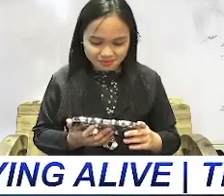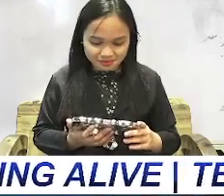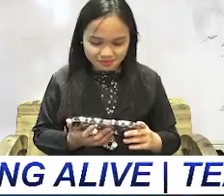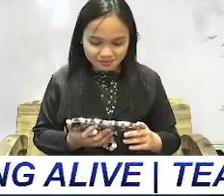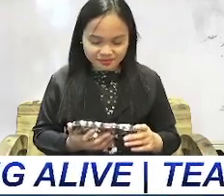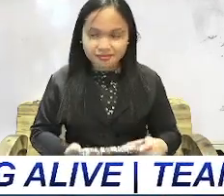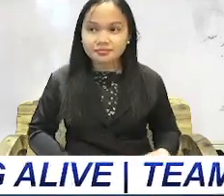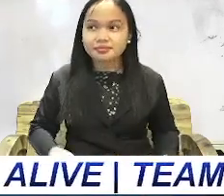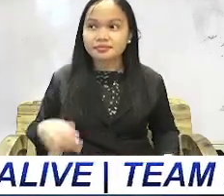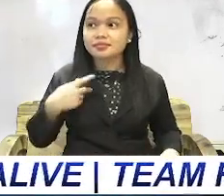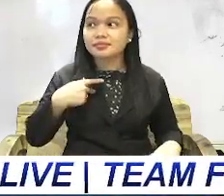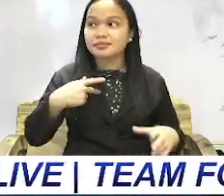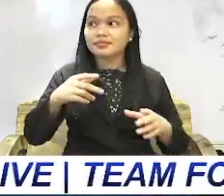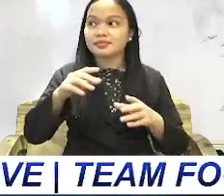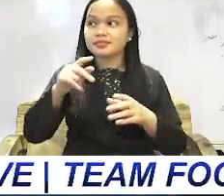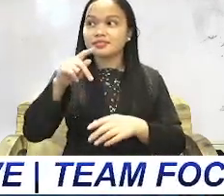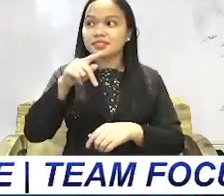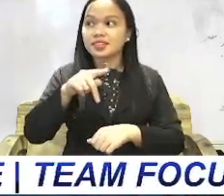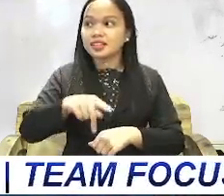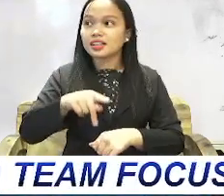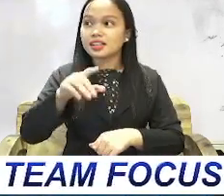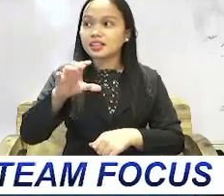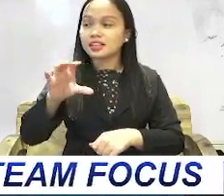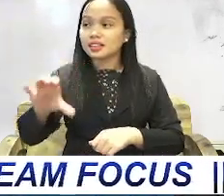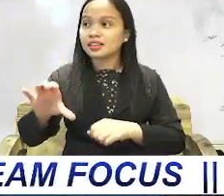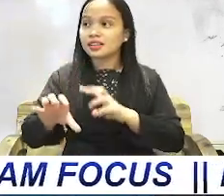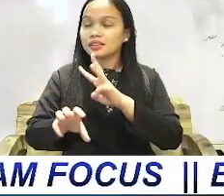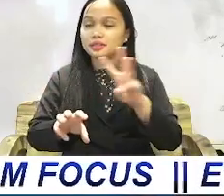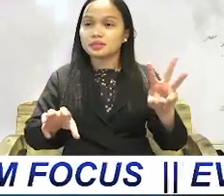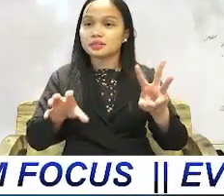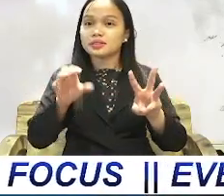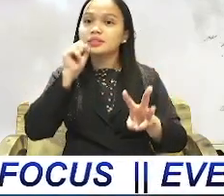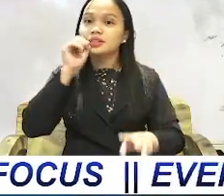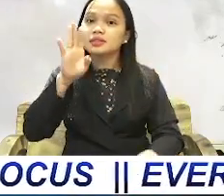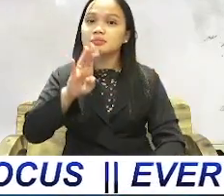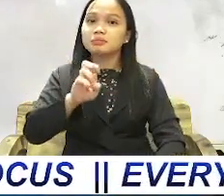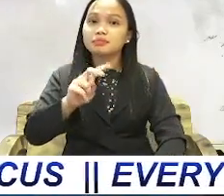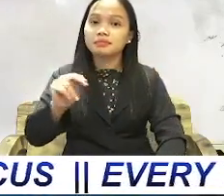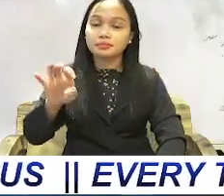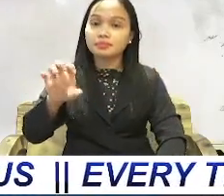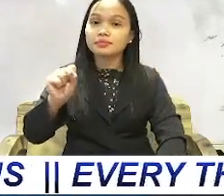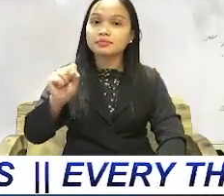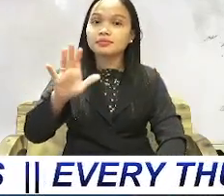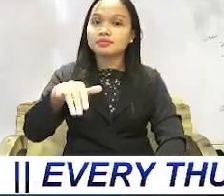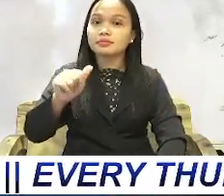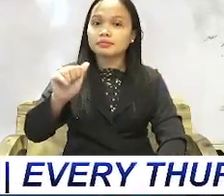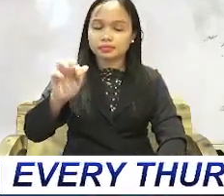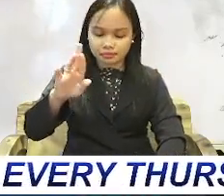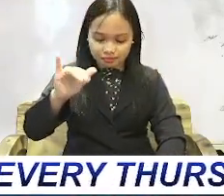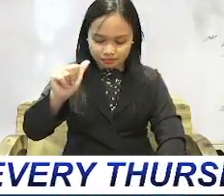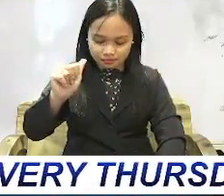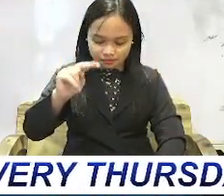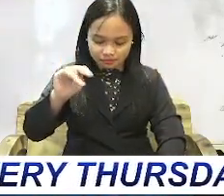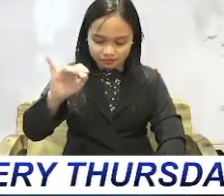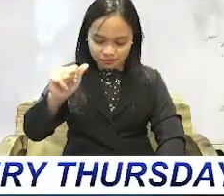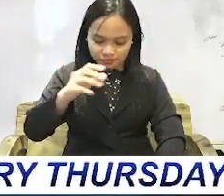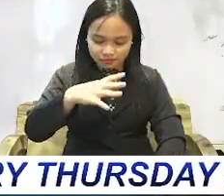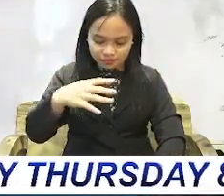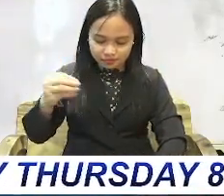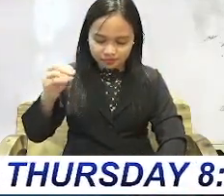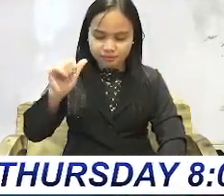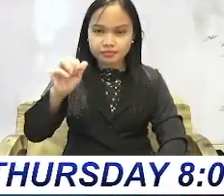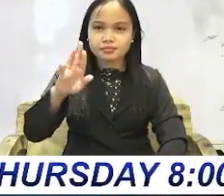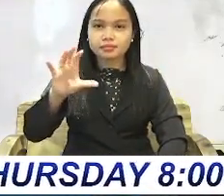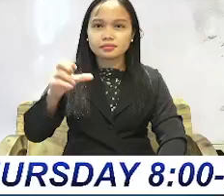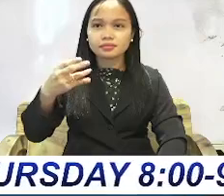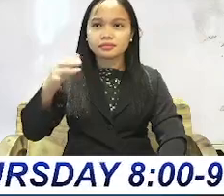Sa station ng Pasay West, dyan sa station ng Sister Benice, ay si Aliana Cosas, si Archie Lopena, si